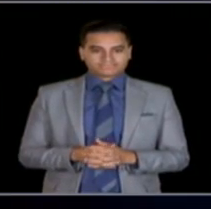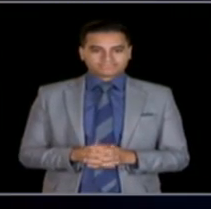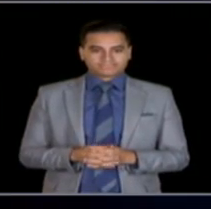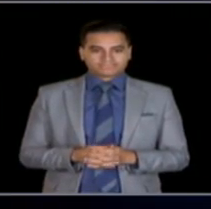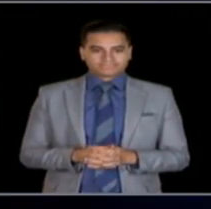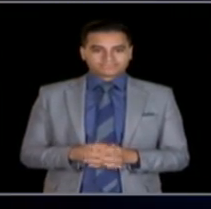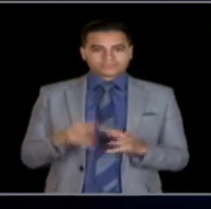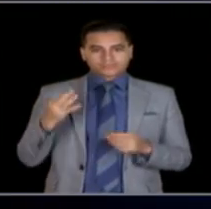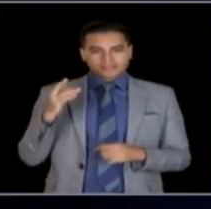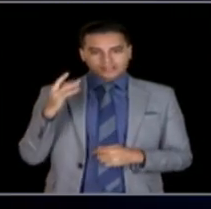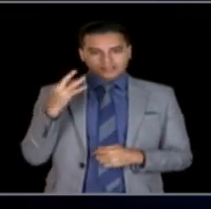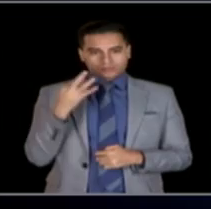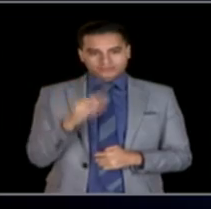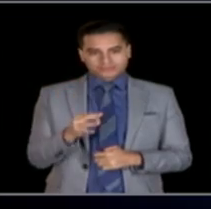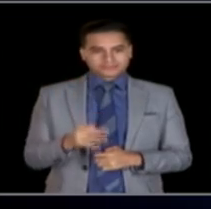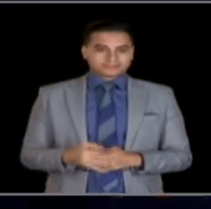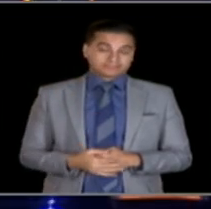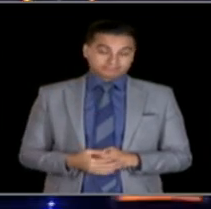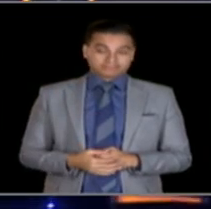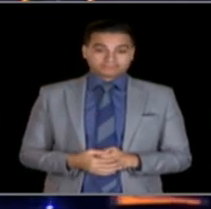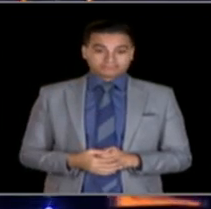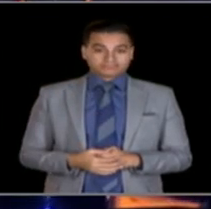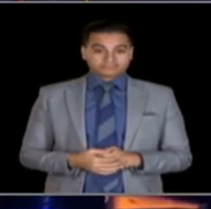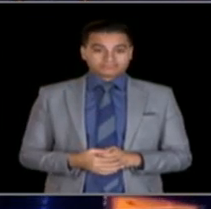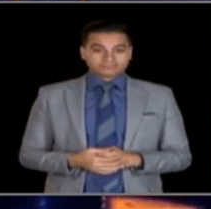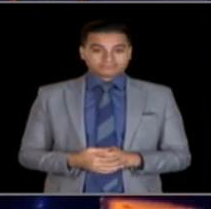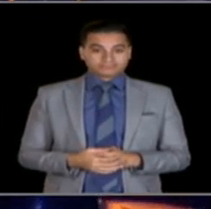16. 33.